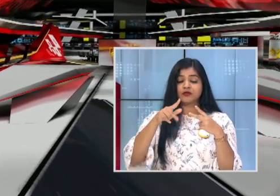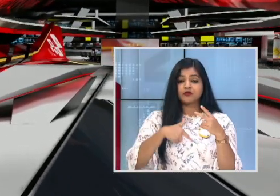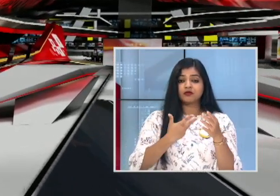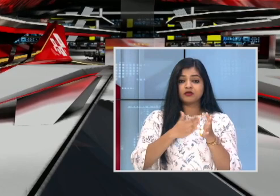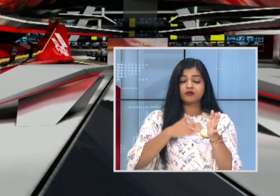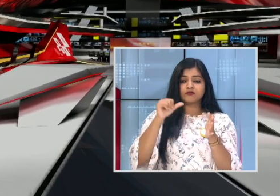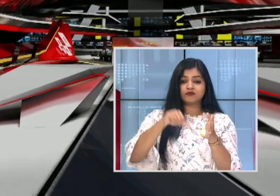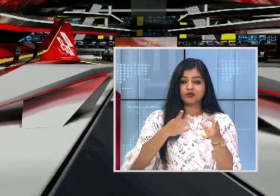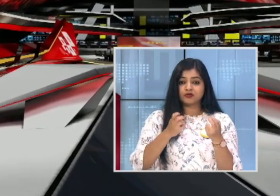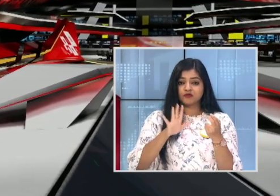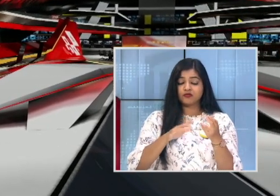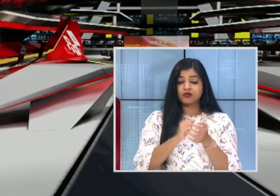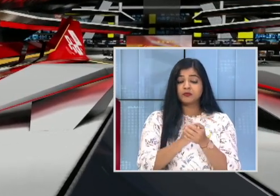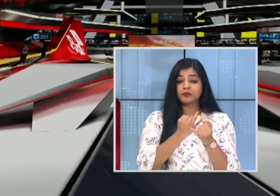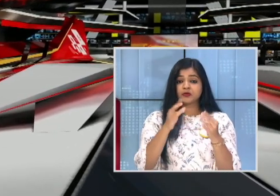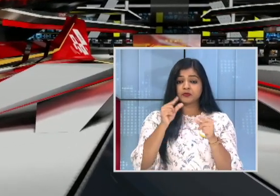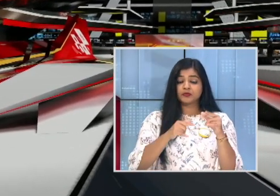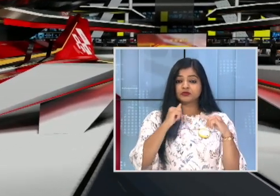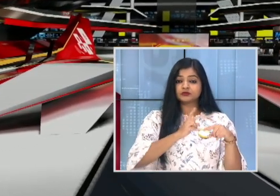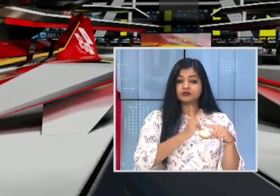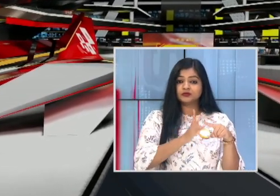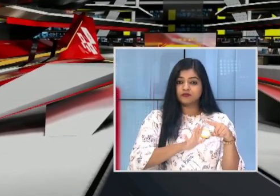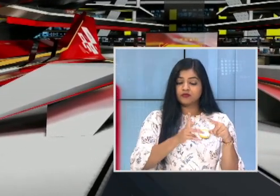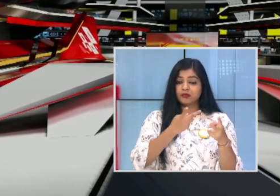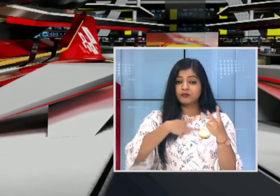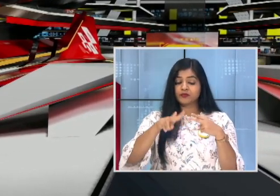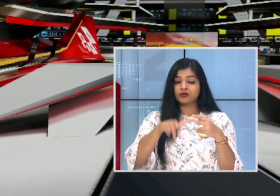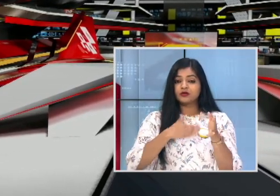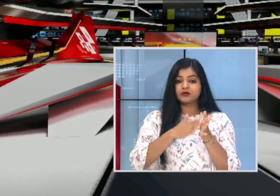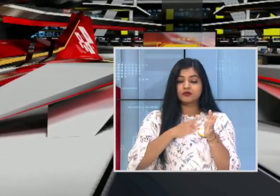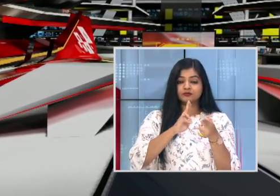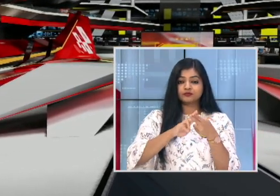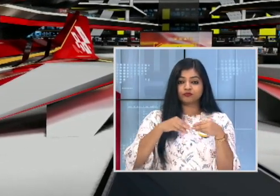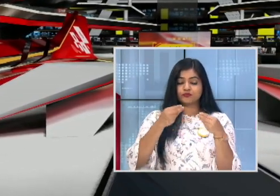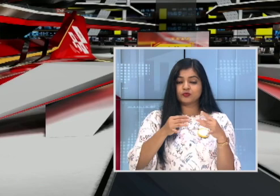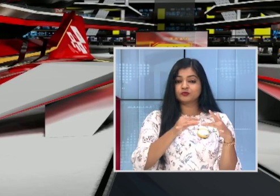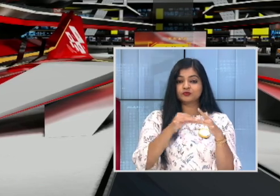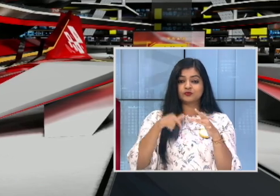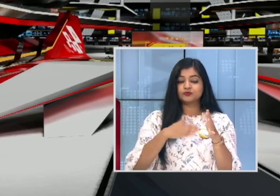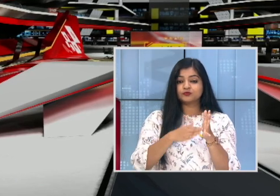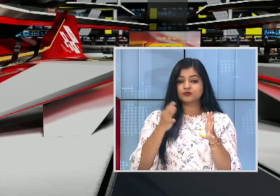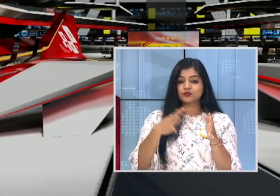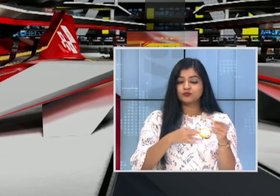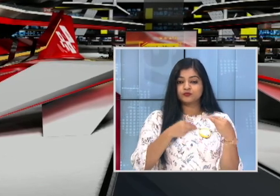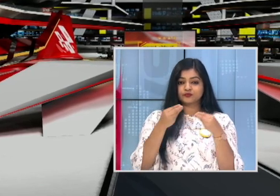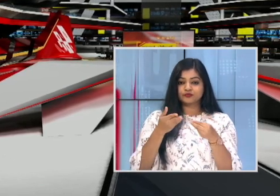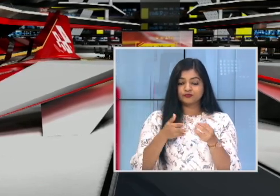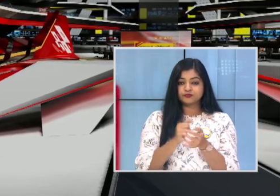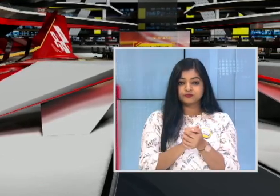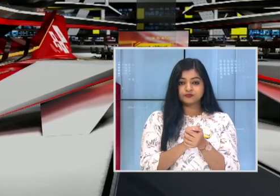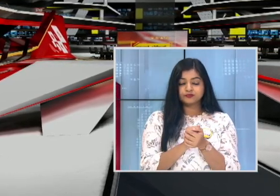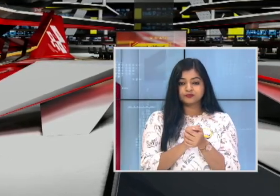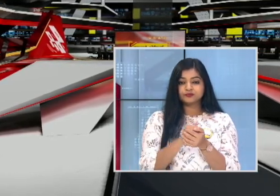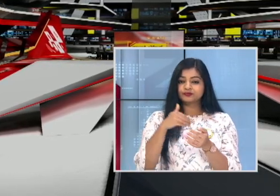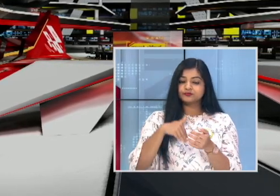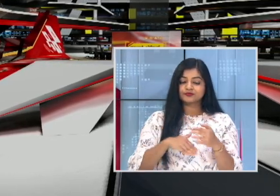ഉള്ള സൗകര്യം പലരും ഇവിടെ തുടരേണ്ട ഒരവസ്ഥയുണ്ട്. അവർക്കുള്ള സൗകര്യം ഒരുക്കുന്നതിൻ്റെ ഭാഗമായാണ് കൂടുതൽ ട്രെയിനുകൾ അനുവദിച്ചിട്ടുള്ളത്. കൂടുതൽ